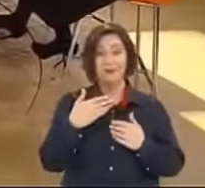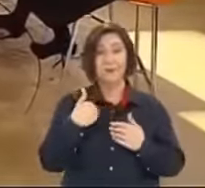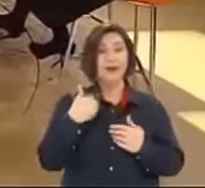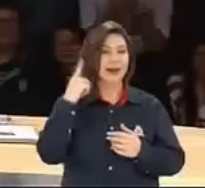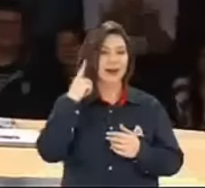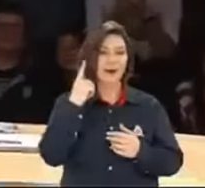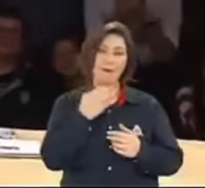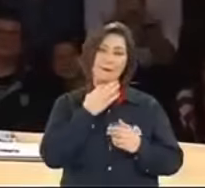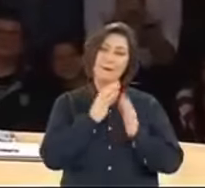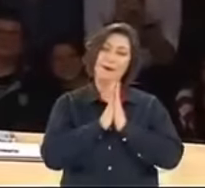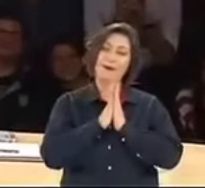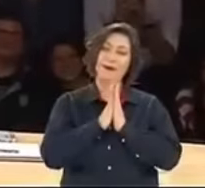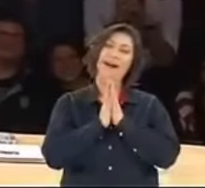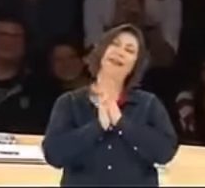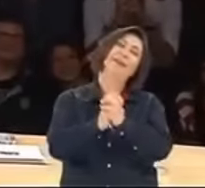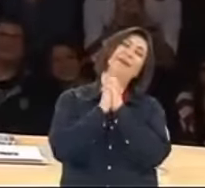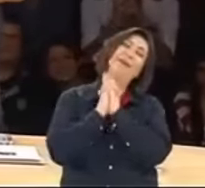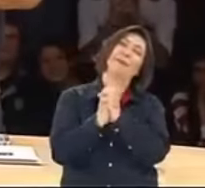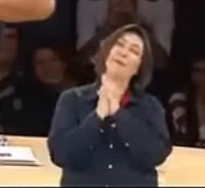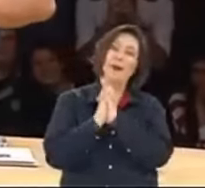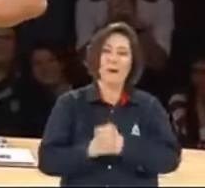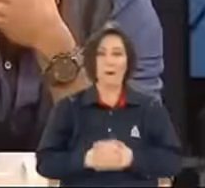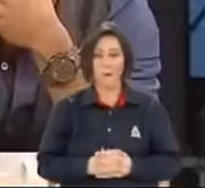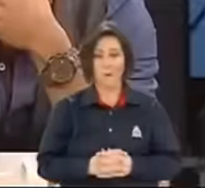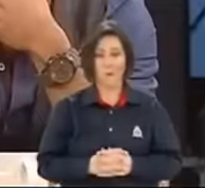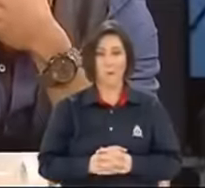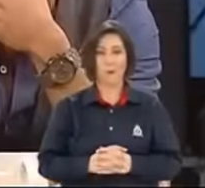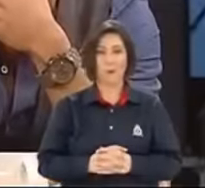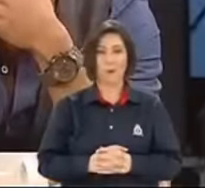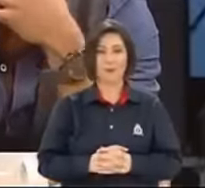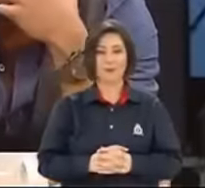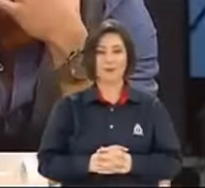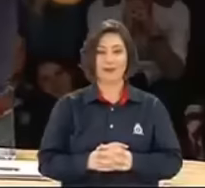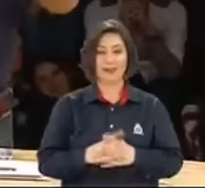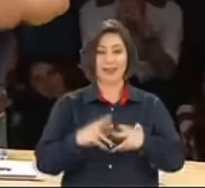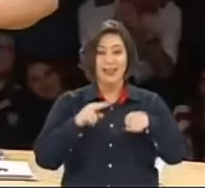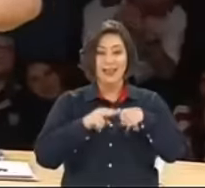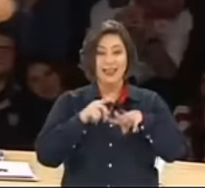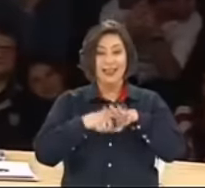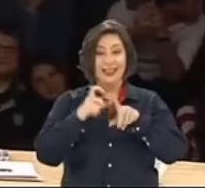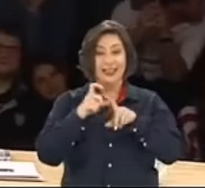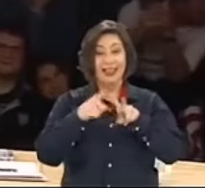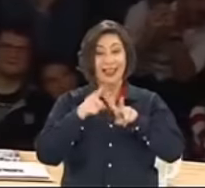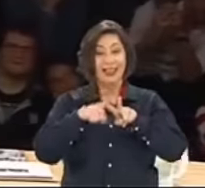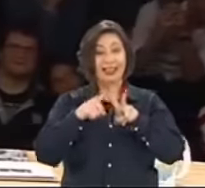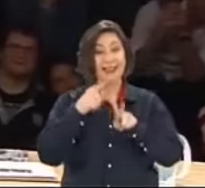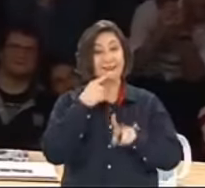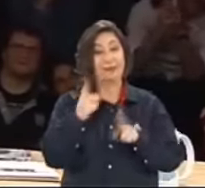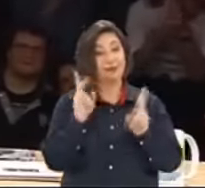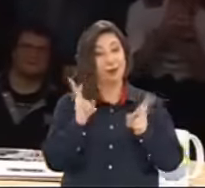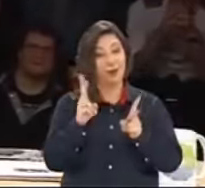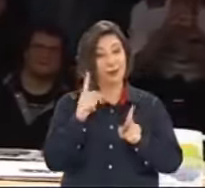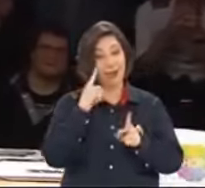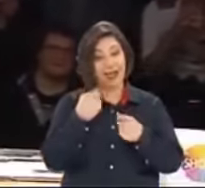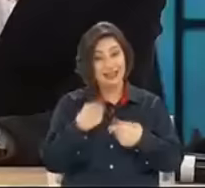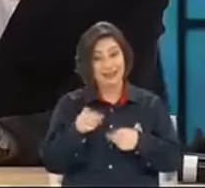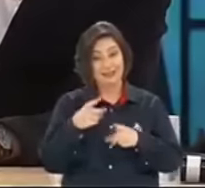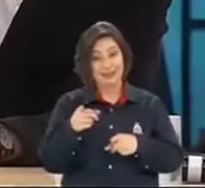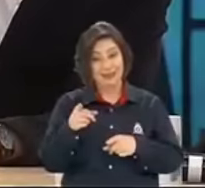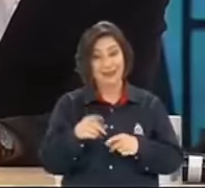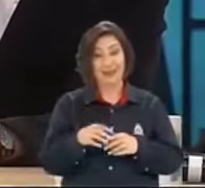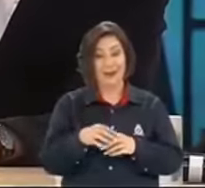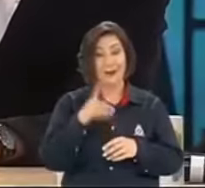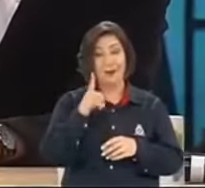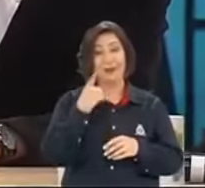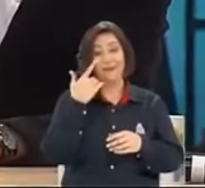Lütfen beni dinle. Kadir hocam. Yalvarıyorum. Aa, Kenan bir demesi gün, normal. Bak Kenan espri. Tabii